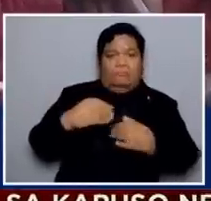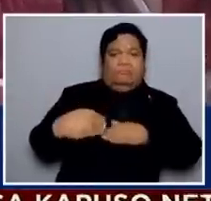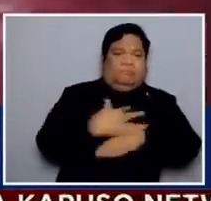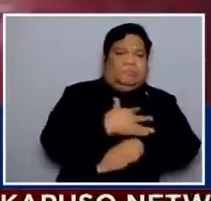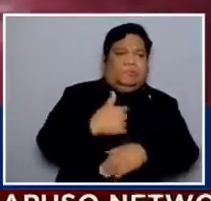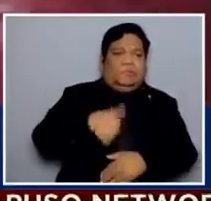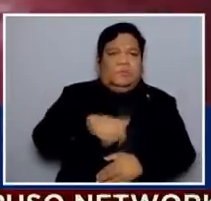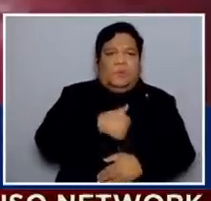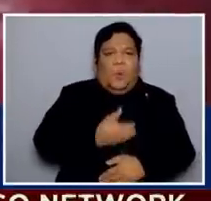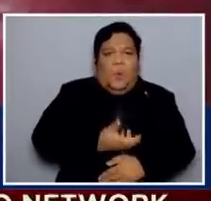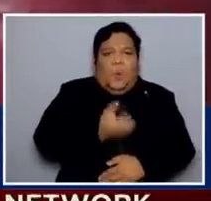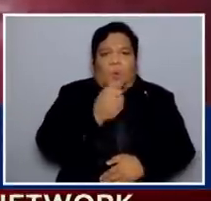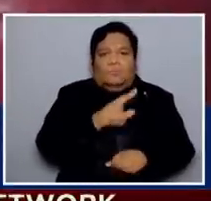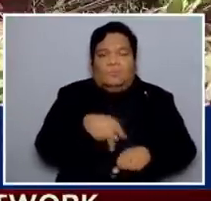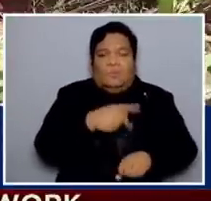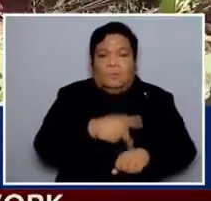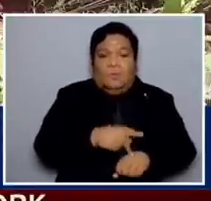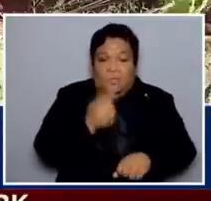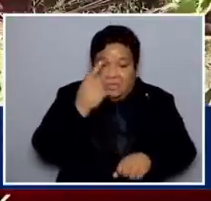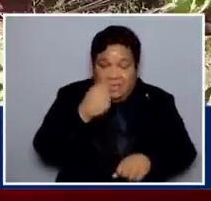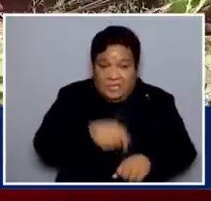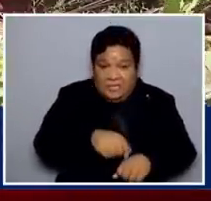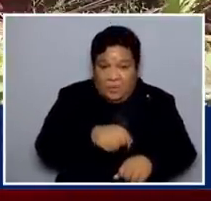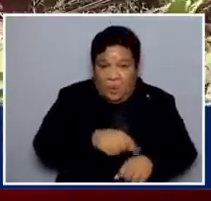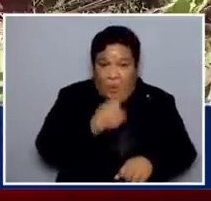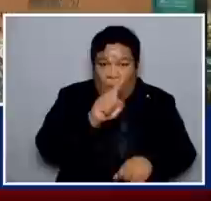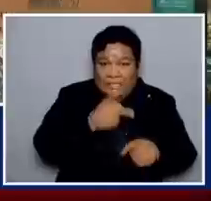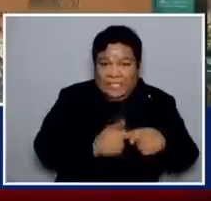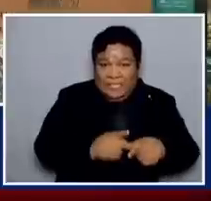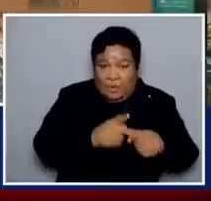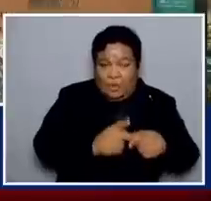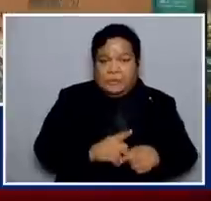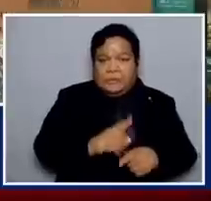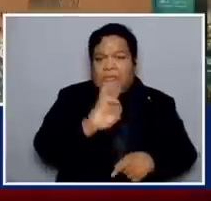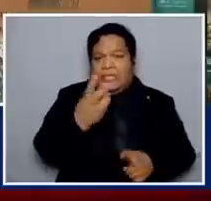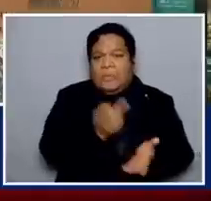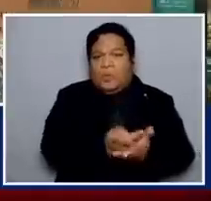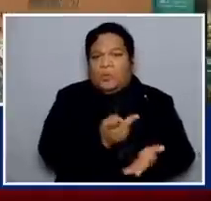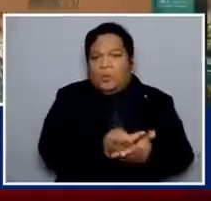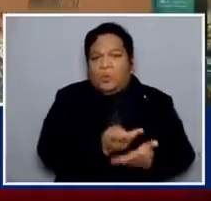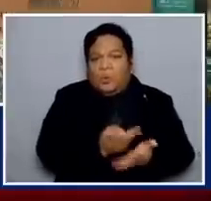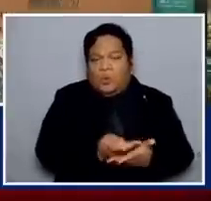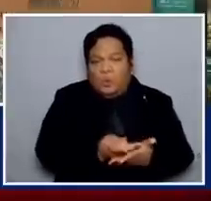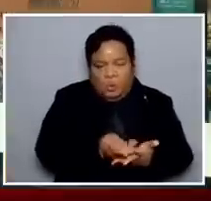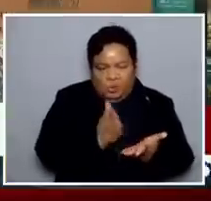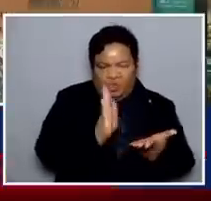6 pesos ang kada kilo ng sibuyas sa bayan ng San Jose. Sino yung pumirma sa